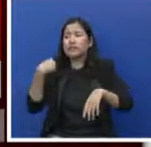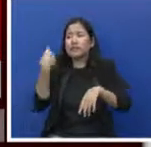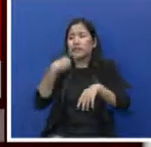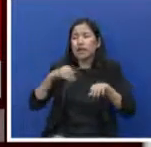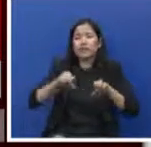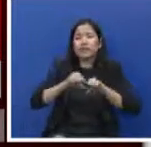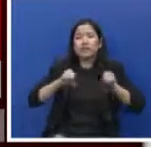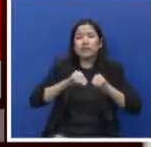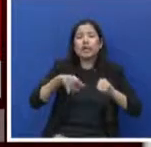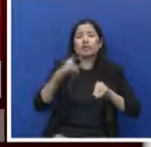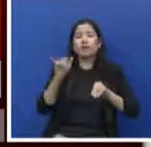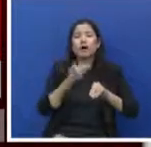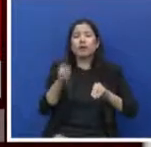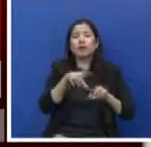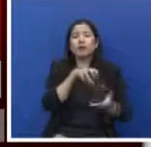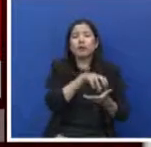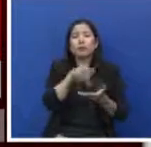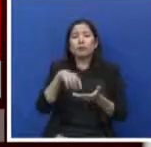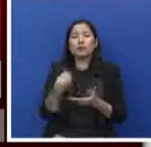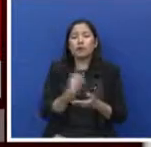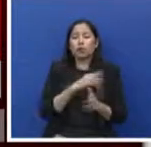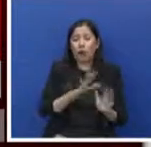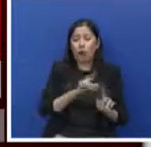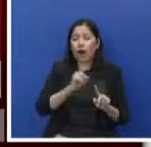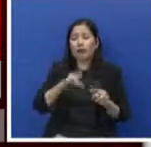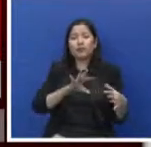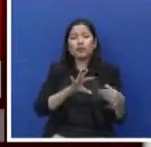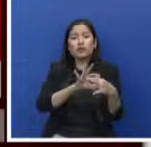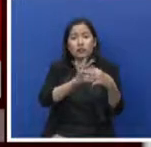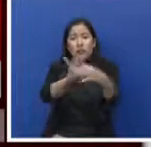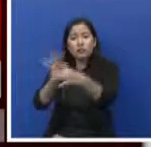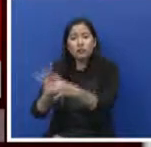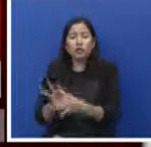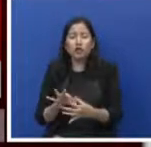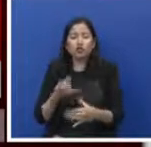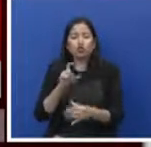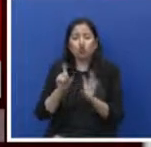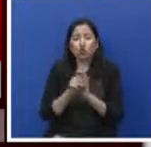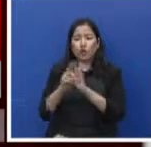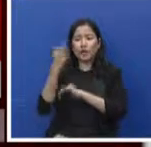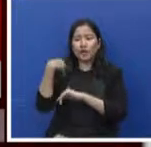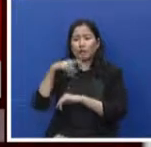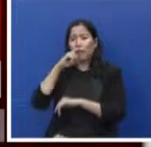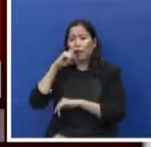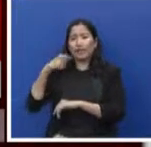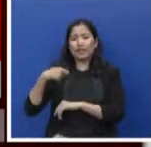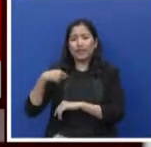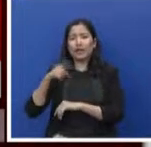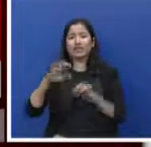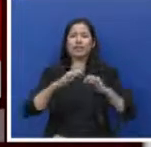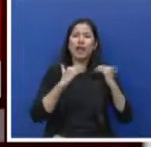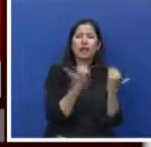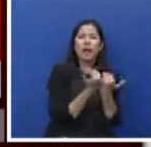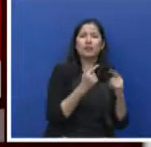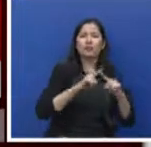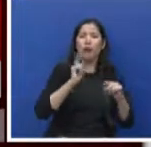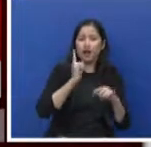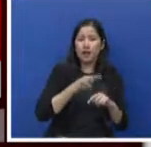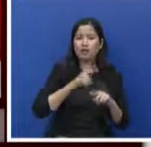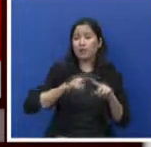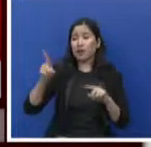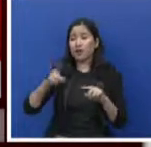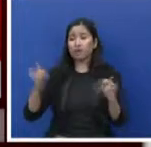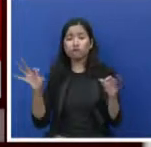dengan aset kami saja, tapi kami juga bekerja sama dengan banyak sekali pihak. Contohnya tadi Pak Menkes menyampaikan ada Senayan, tapi kami juga bekerja sama